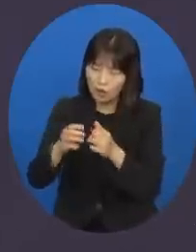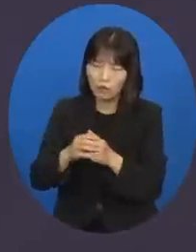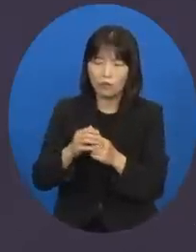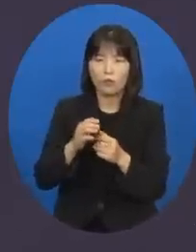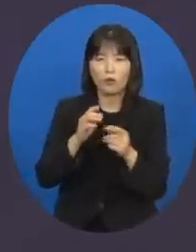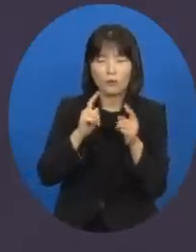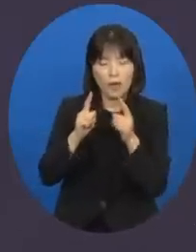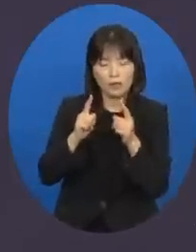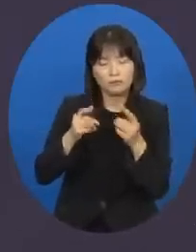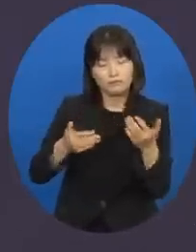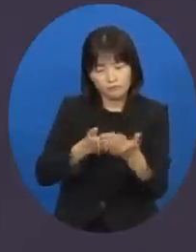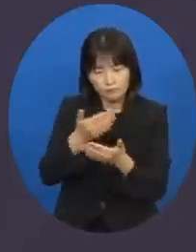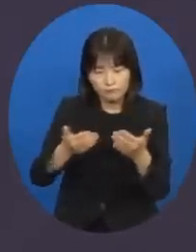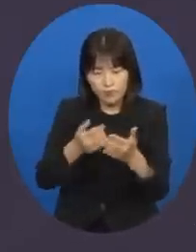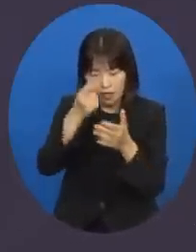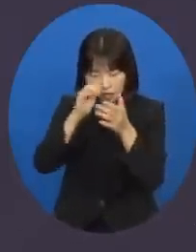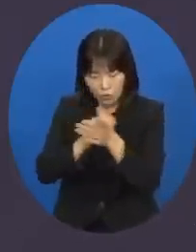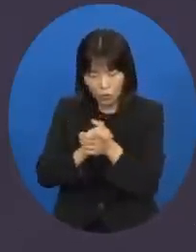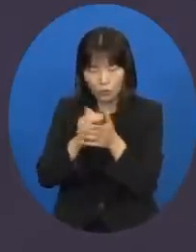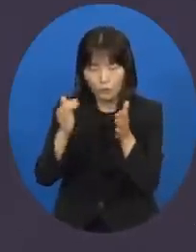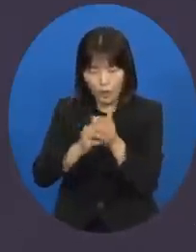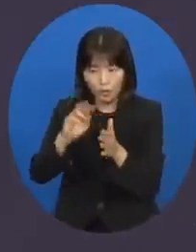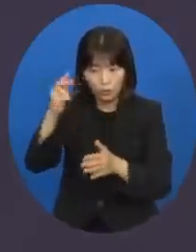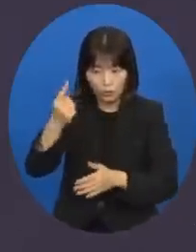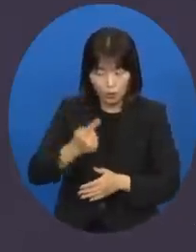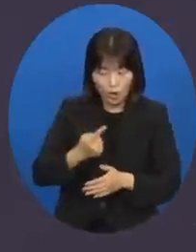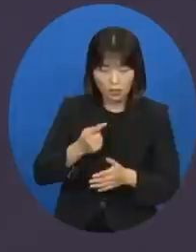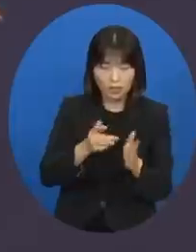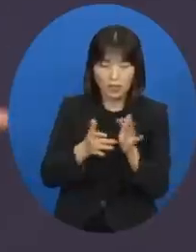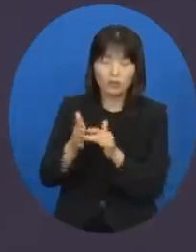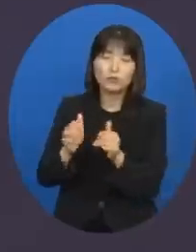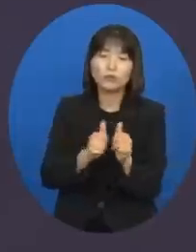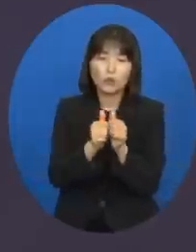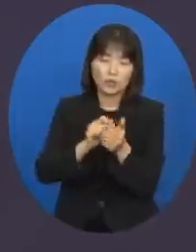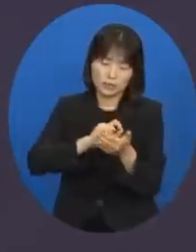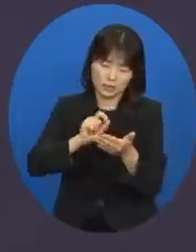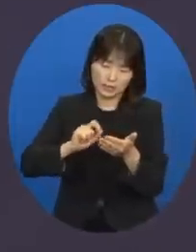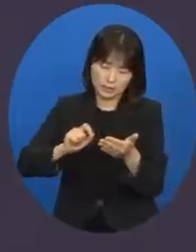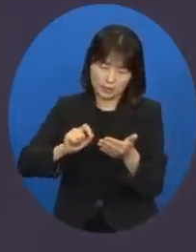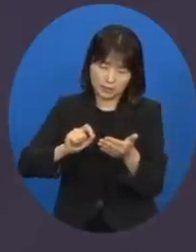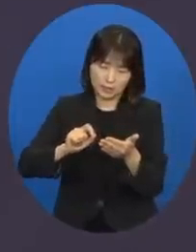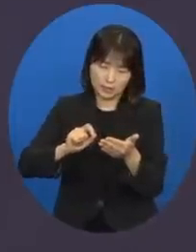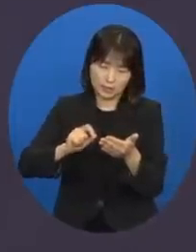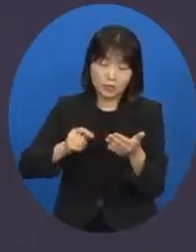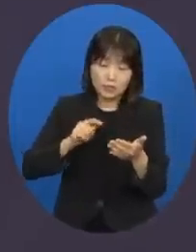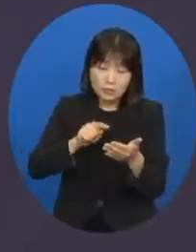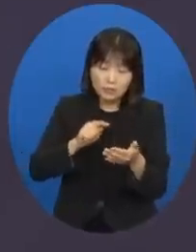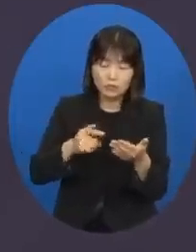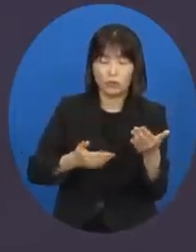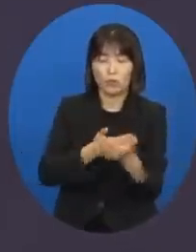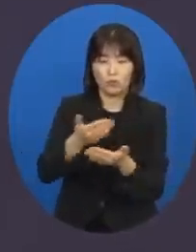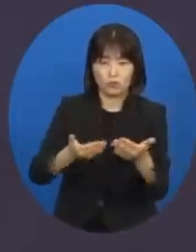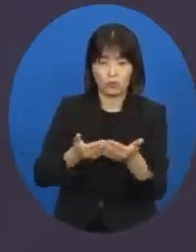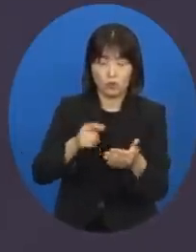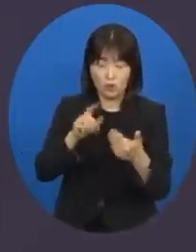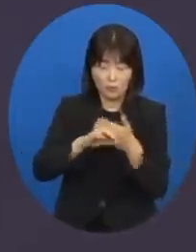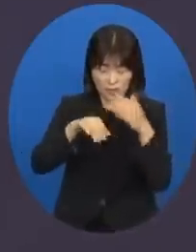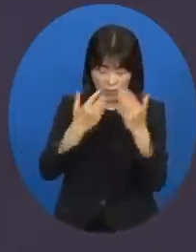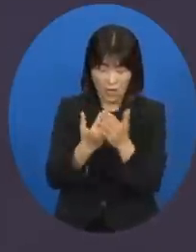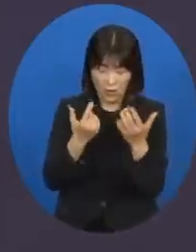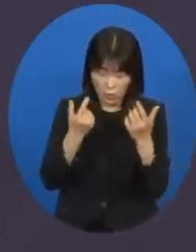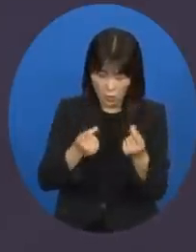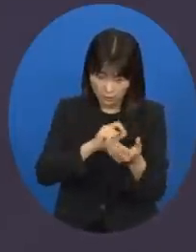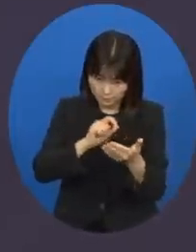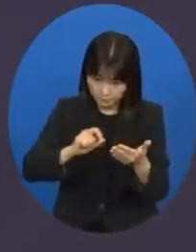뭐 기도회도 하고 돌아와서 정리하여 일기를 씁니다. 서로 공유를 하죠. 그러면 여러분 다 똑같이 씁니까? 어떤